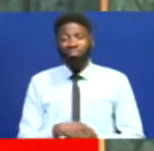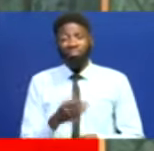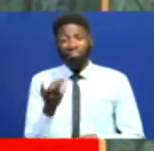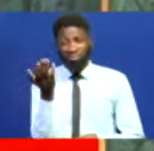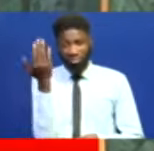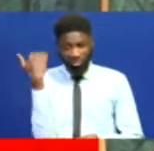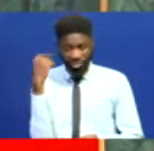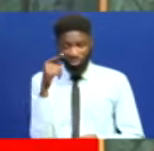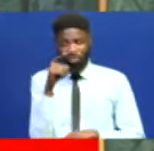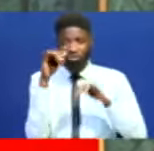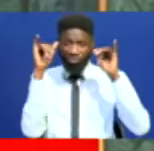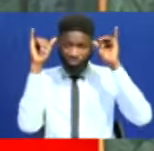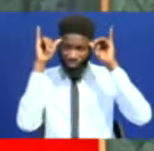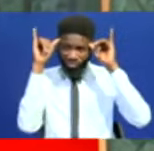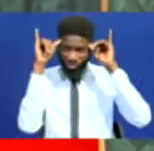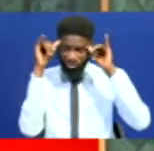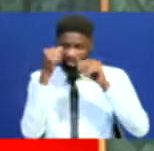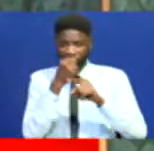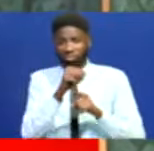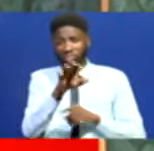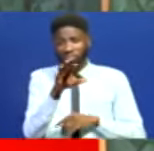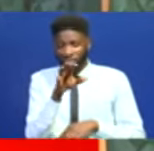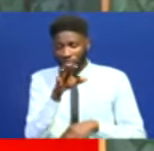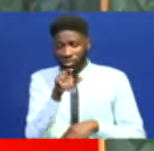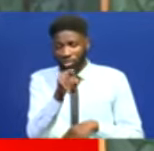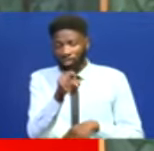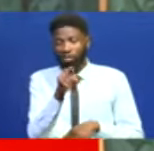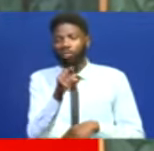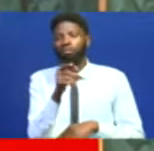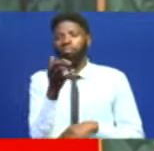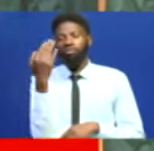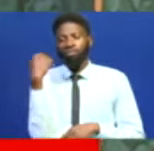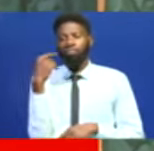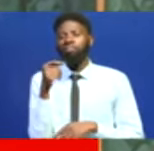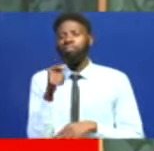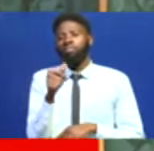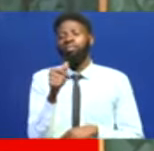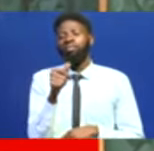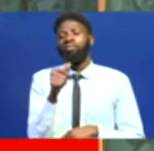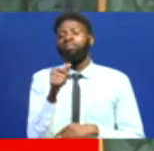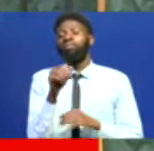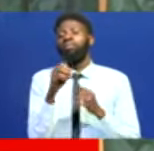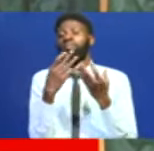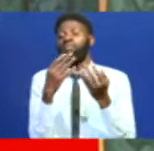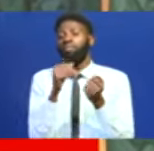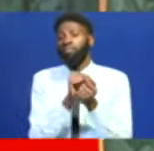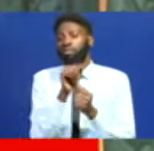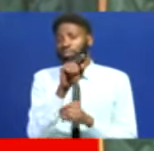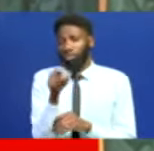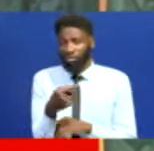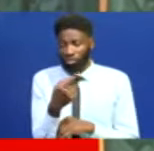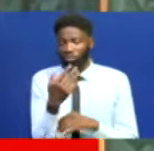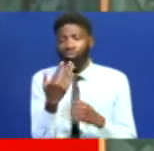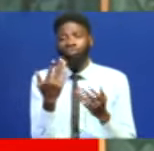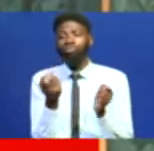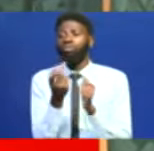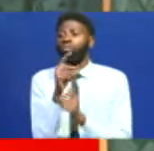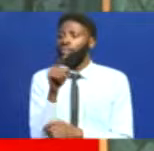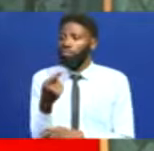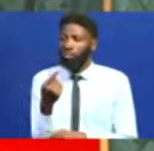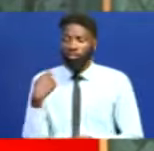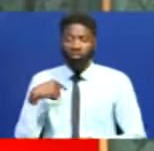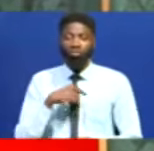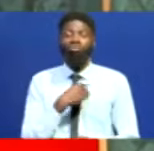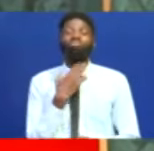mmekuwa mkinunua shilingi 1015 sijui 1012, tunataka kupunguza bei kuje 2000 ama 3000 hapo,